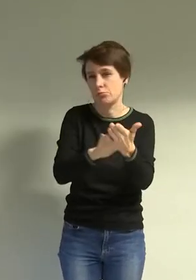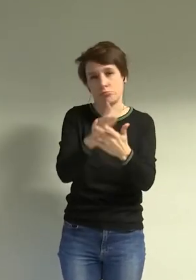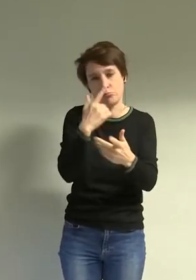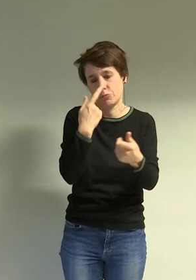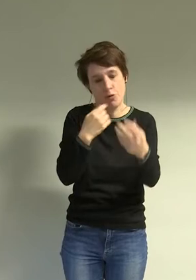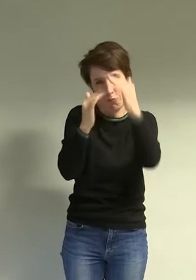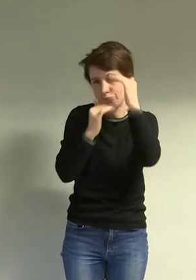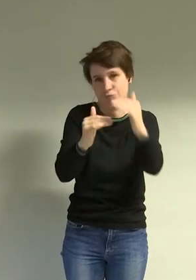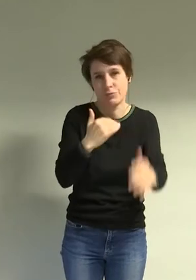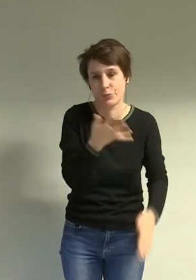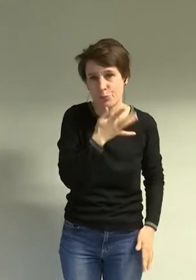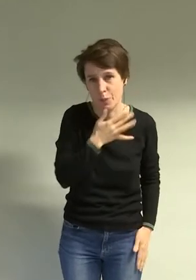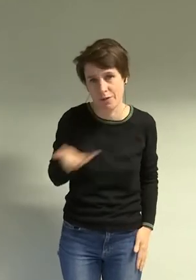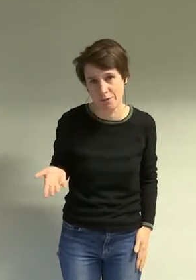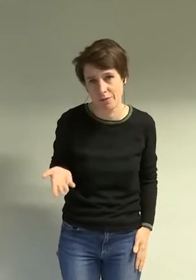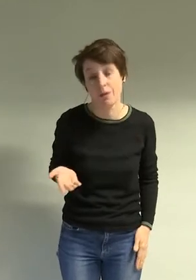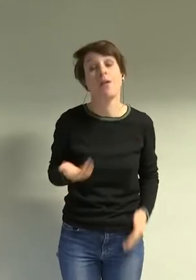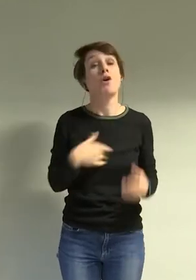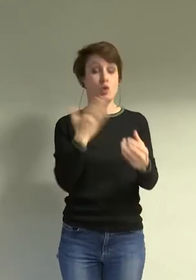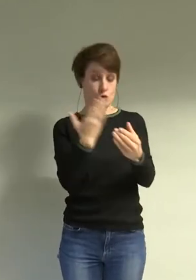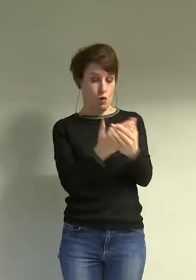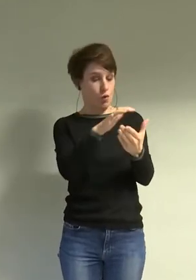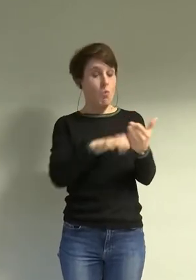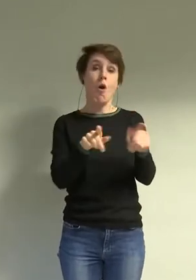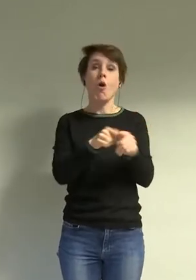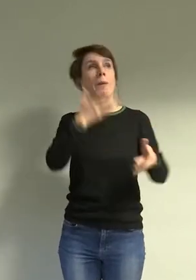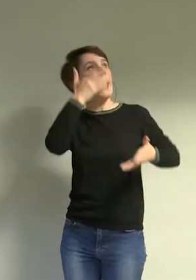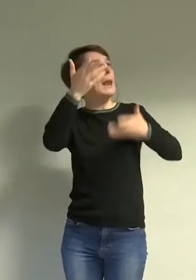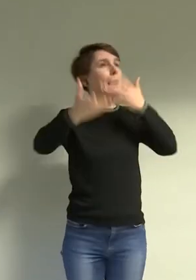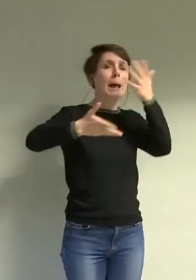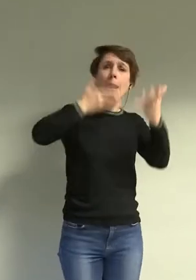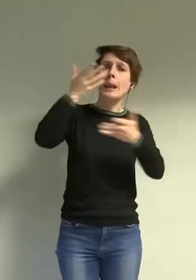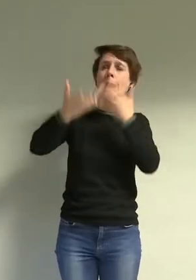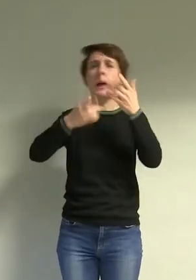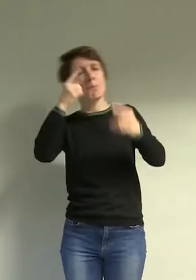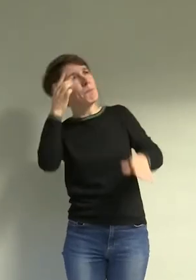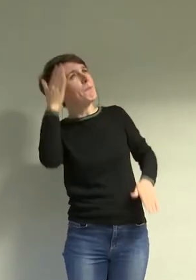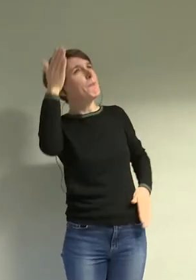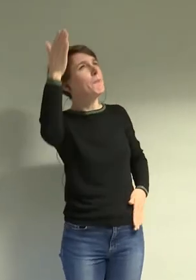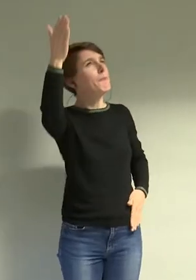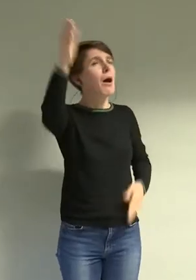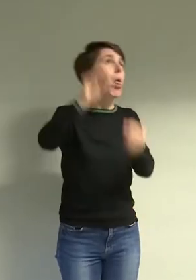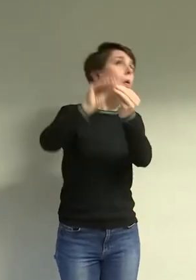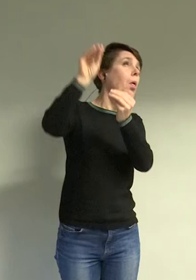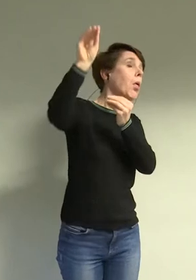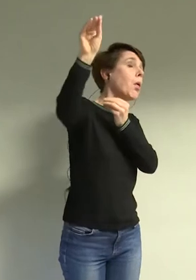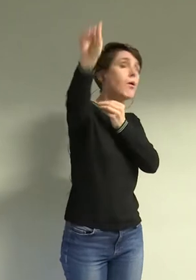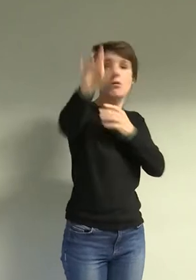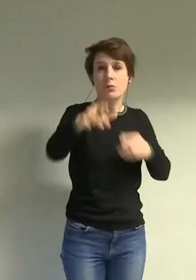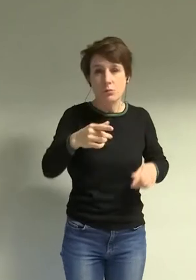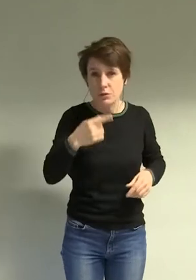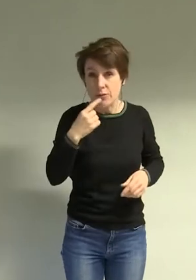ce document n'est donc que l'annoncent verbeuse fumeuse d'un espace d'horizon suffisamment lointain pour être